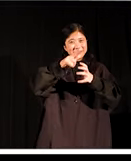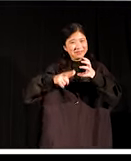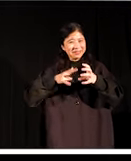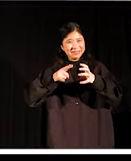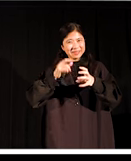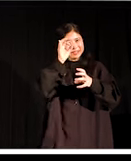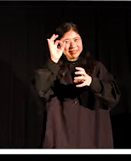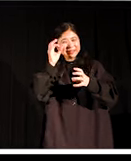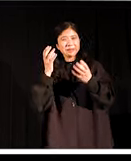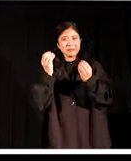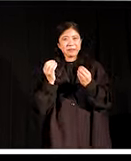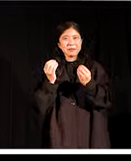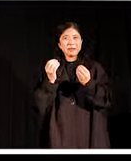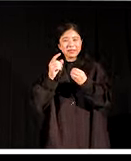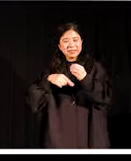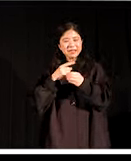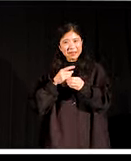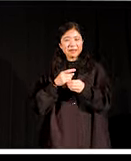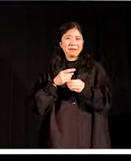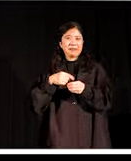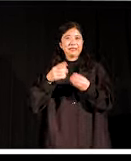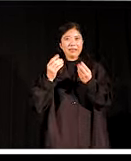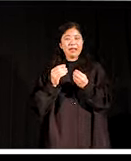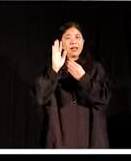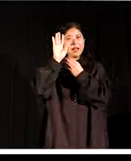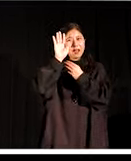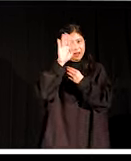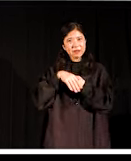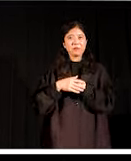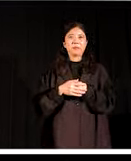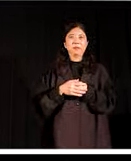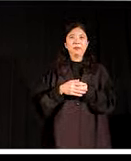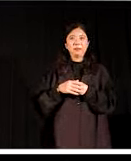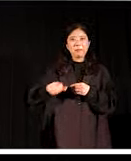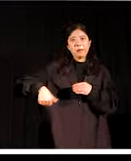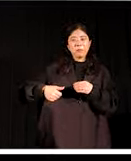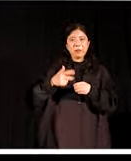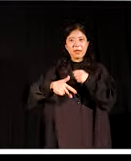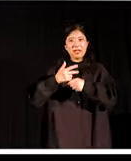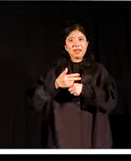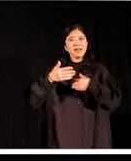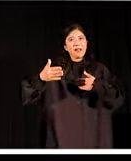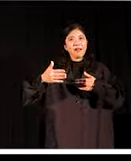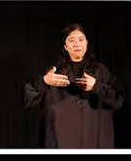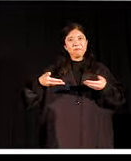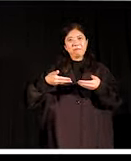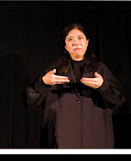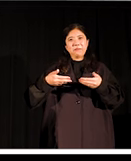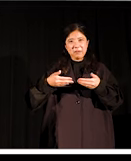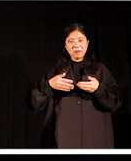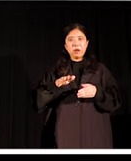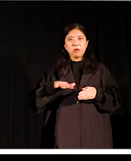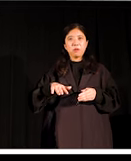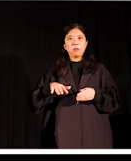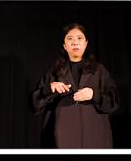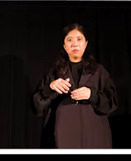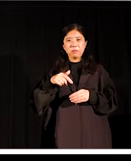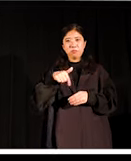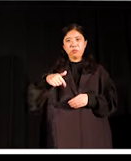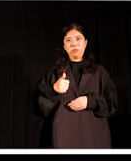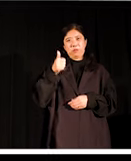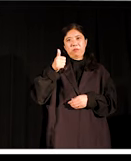やった後にあのカンボジアの方に不妊しています今もうカンボジア7年目ですね今あの子供医療センターのあの商人部長としてあの活動してい